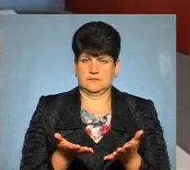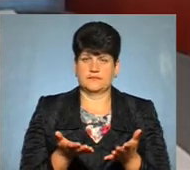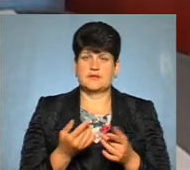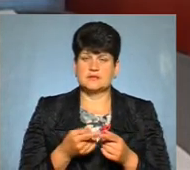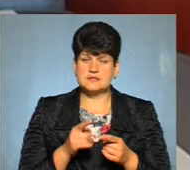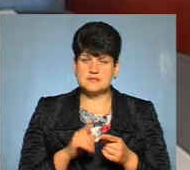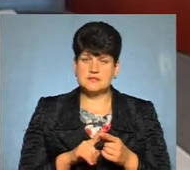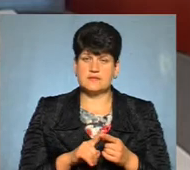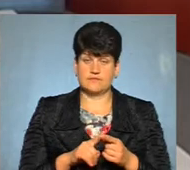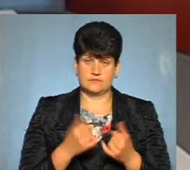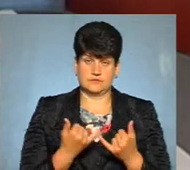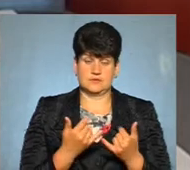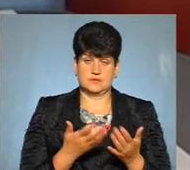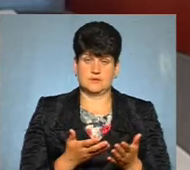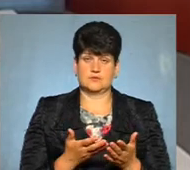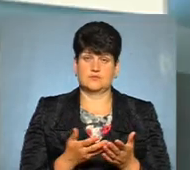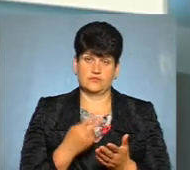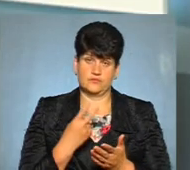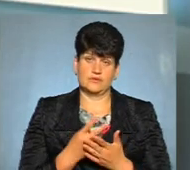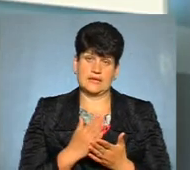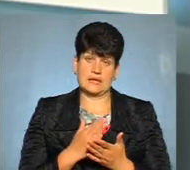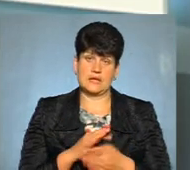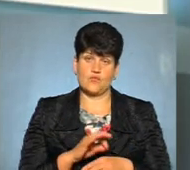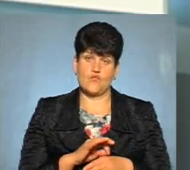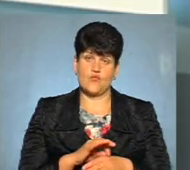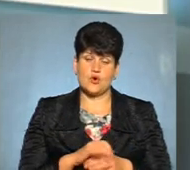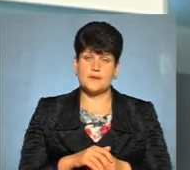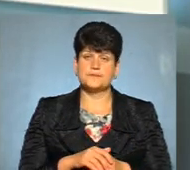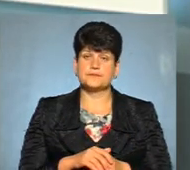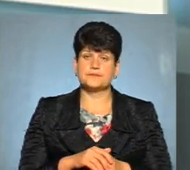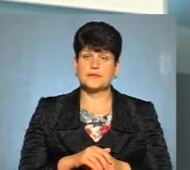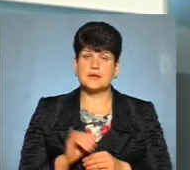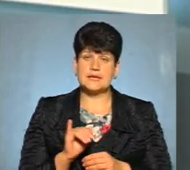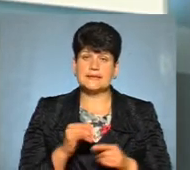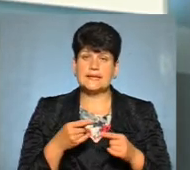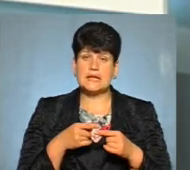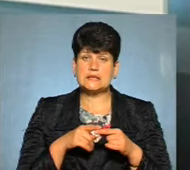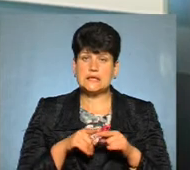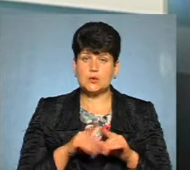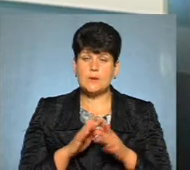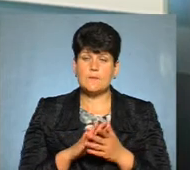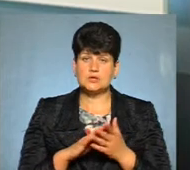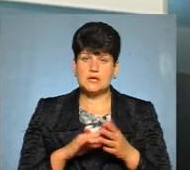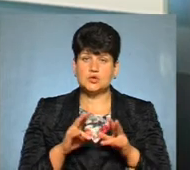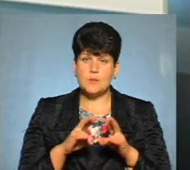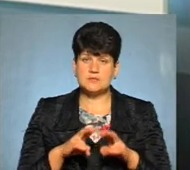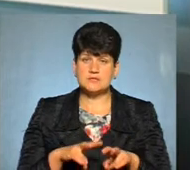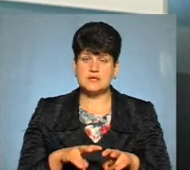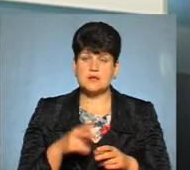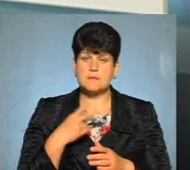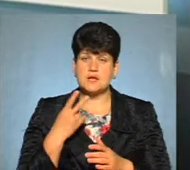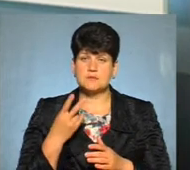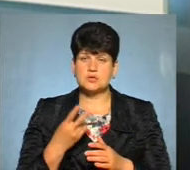в даний момент, очевидно, є хворою. І технологія подальшого обстеження